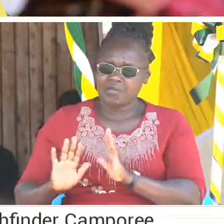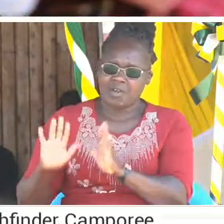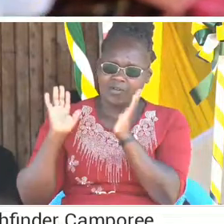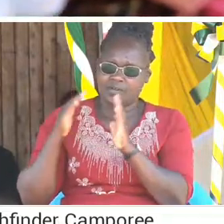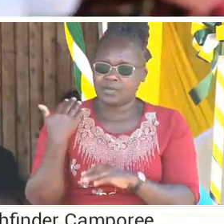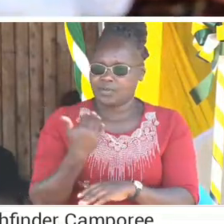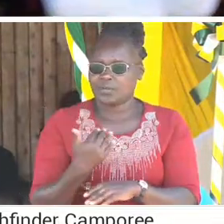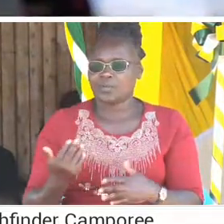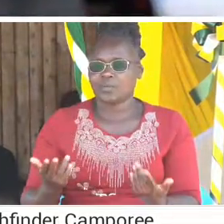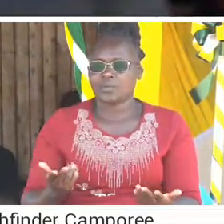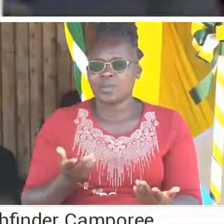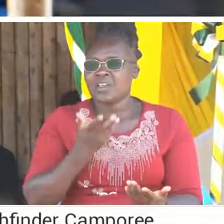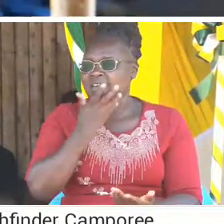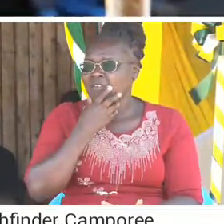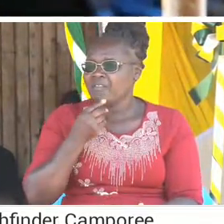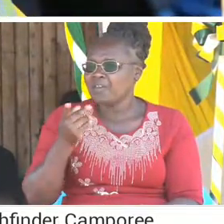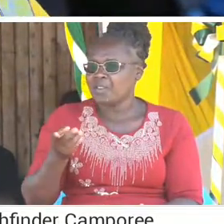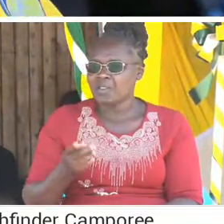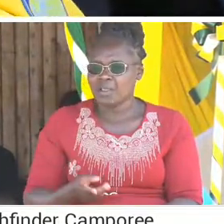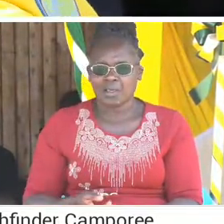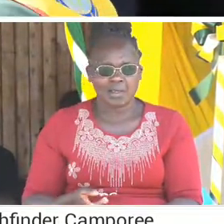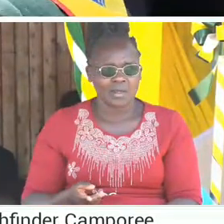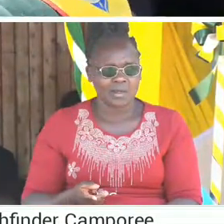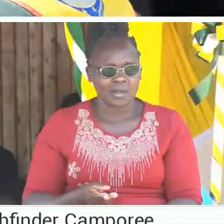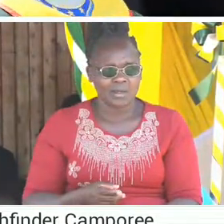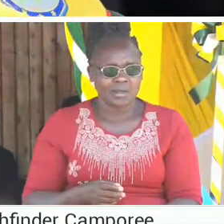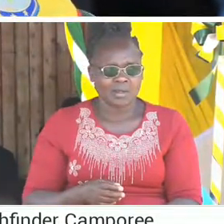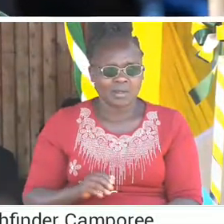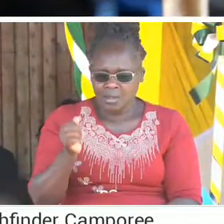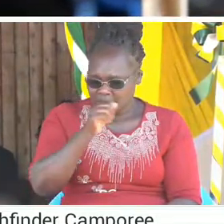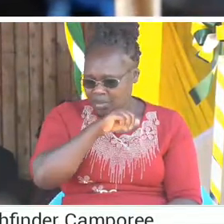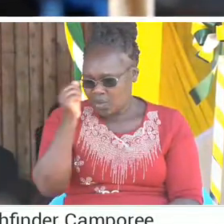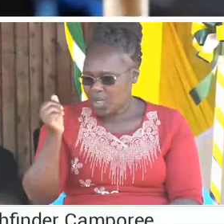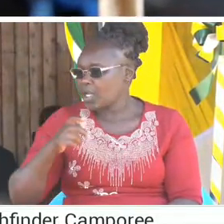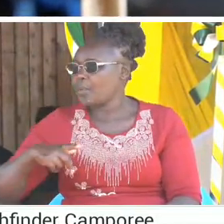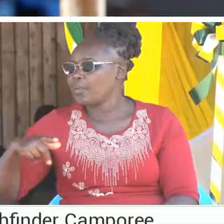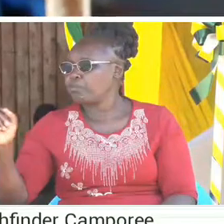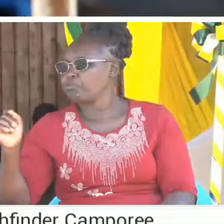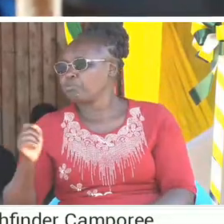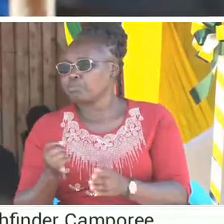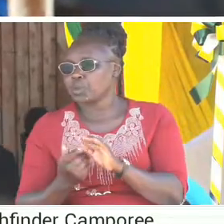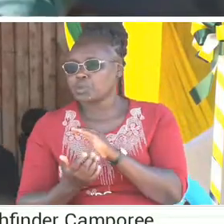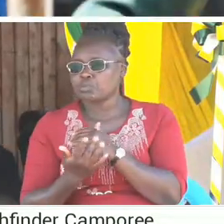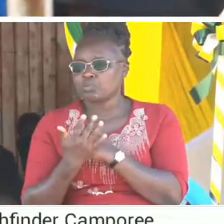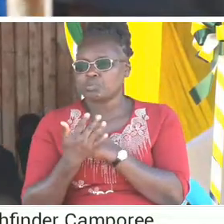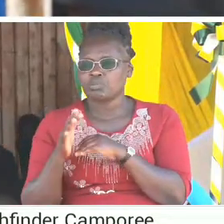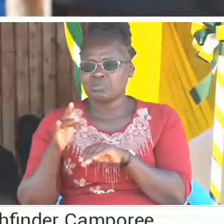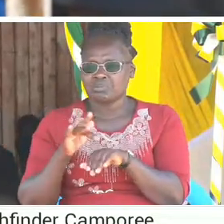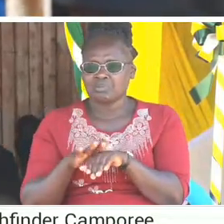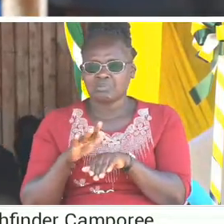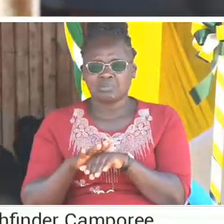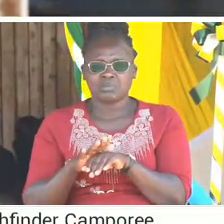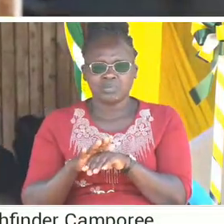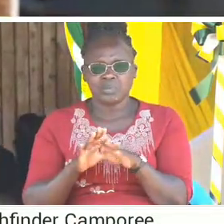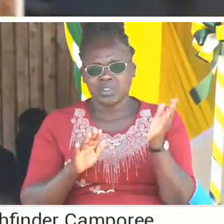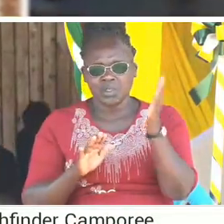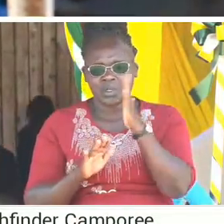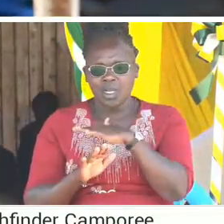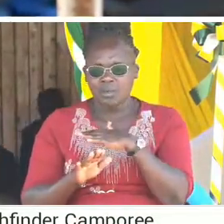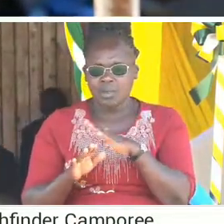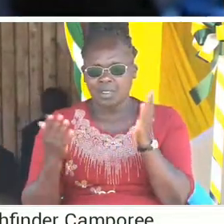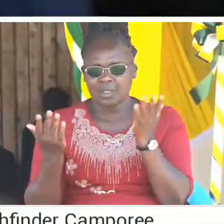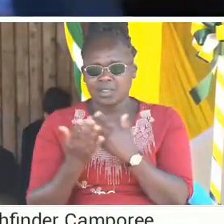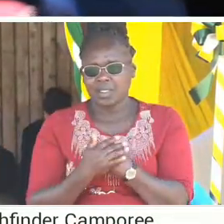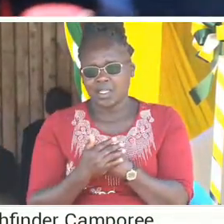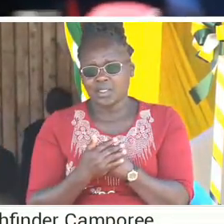Yaani wewe ni baba, uko nyumbani, unaamka saa 11 asubuhi, unawahi kazini, unarudi saa 4 za usiku. Una hata muda na watoto. Anakufanyaje kuwa taifa